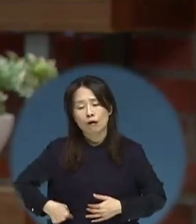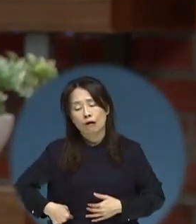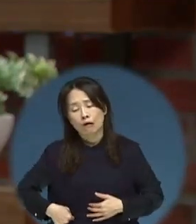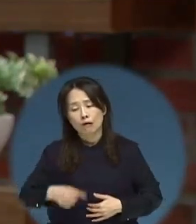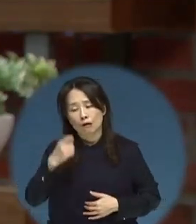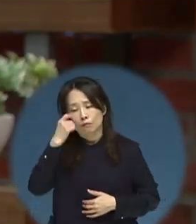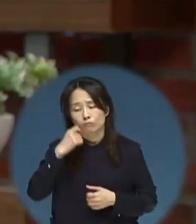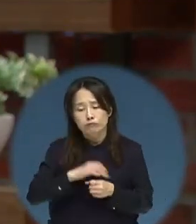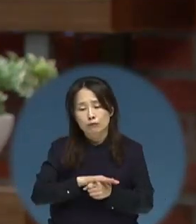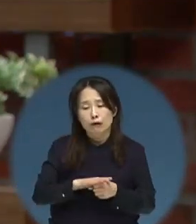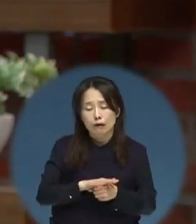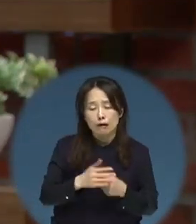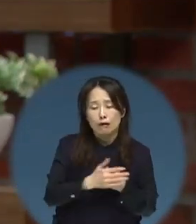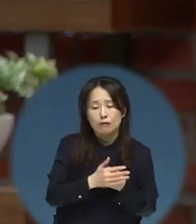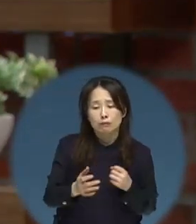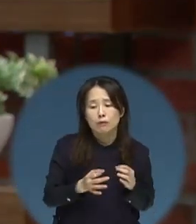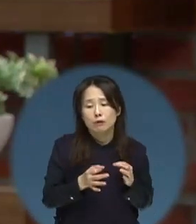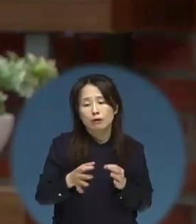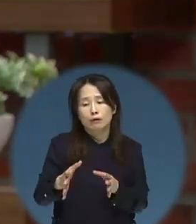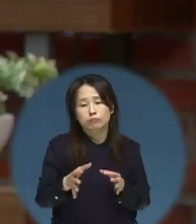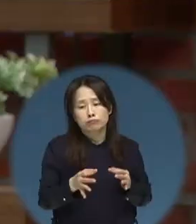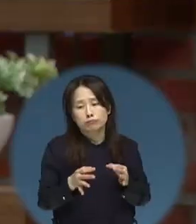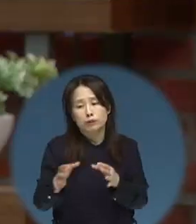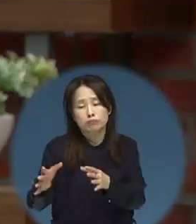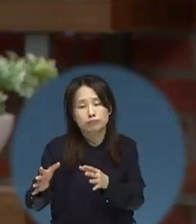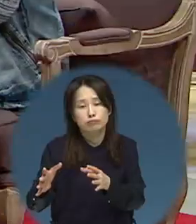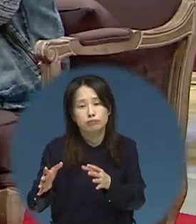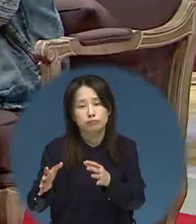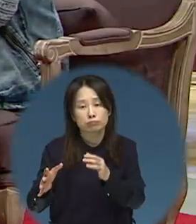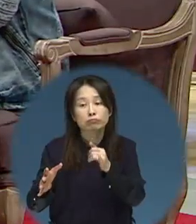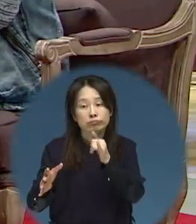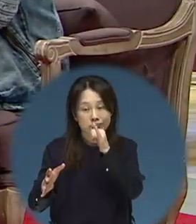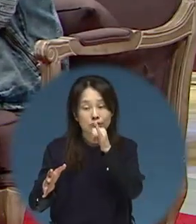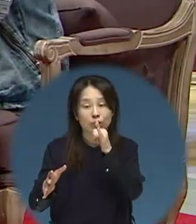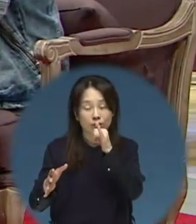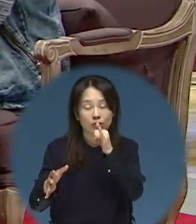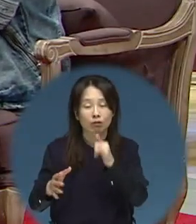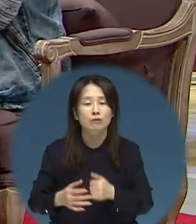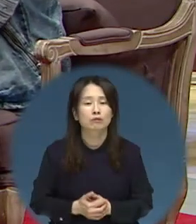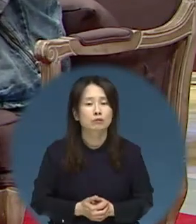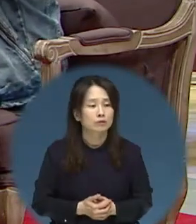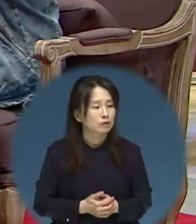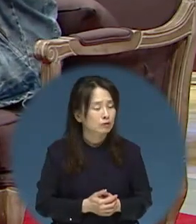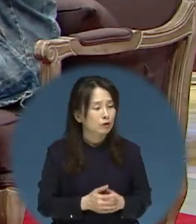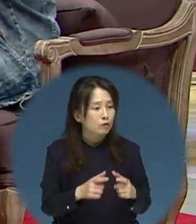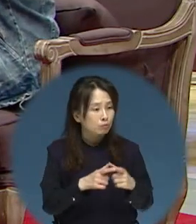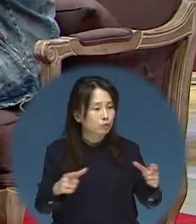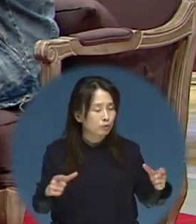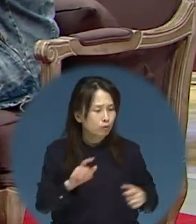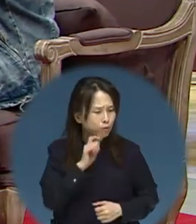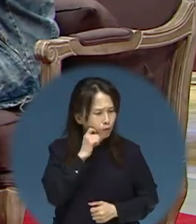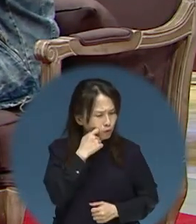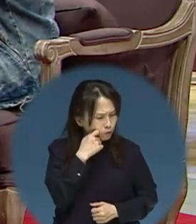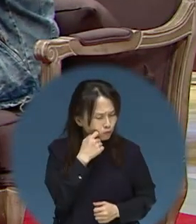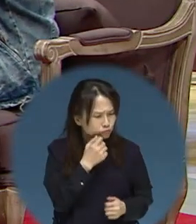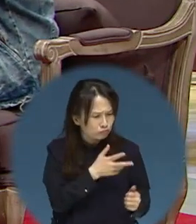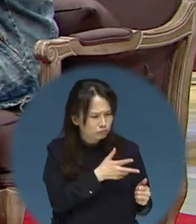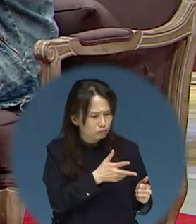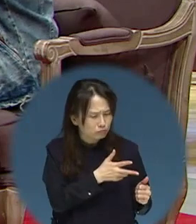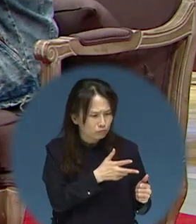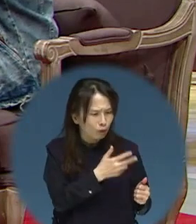이제 그런 연민의 마음들로 보통 기부가 되는 게 보통이잖아요. 보통 그런 게 네. 이제 그 아까 표현한 빈곤 포르노라고